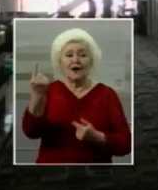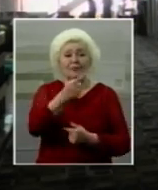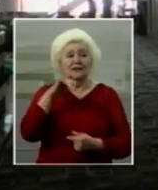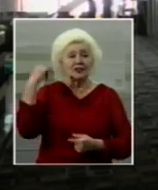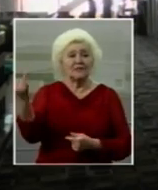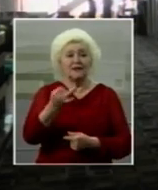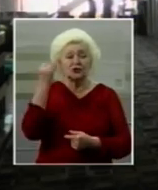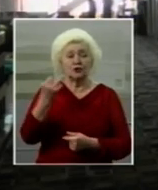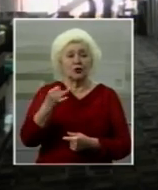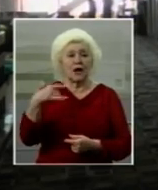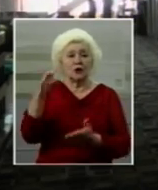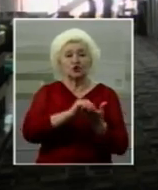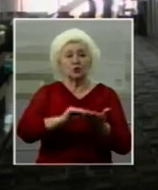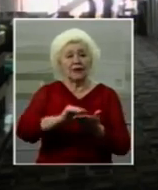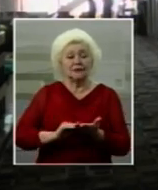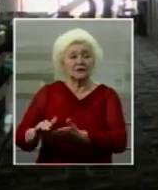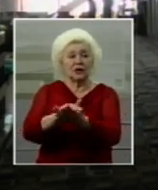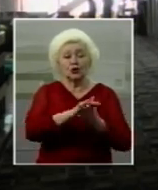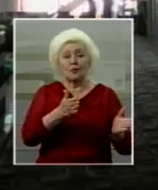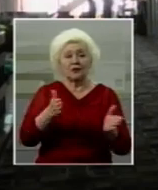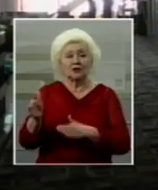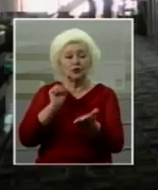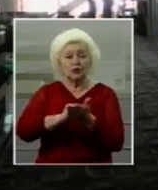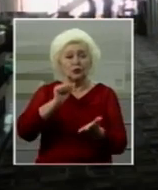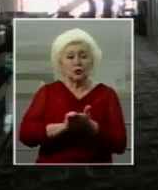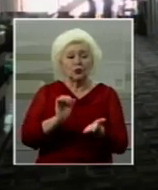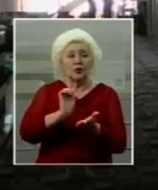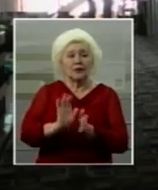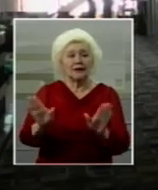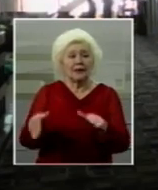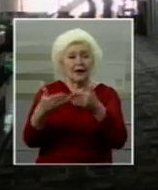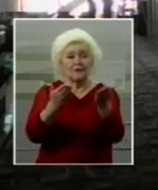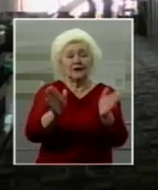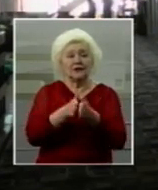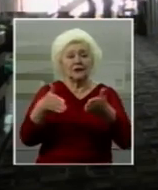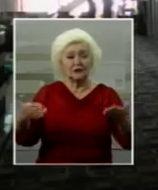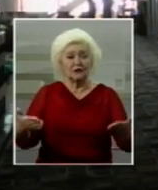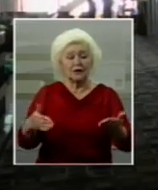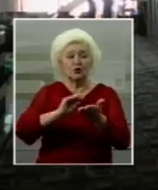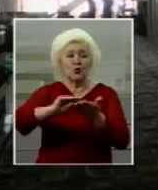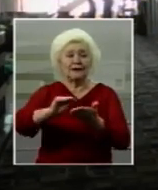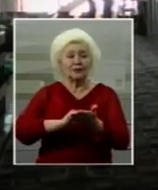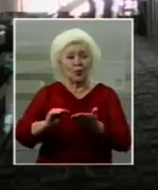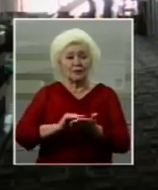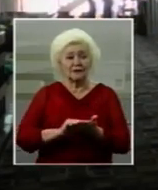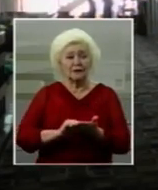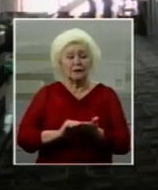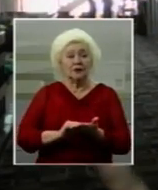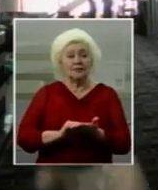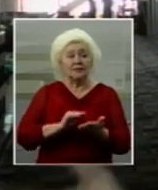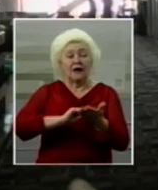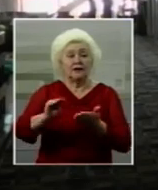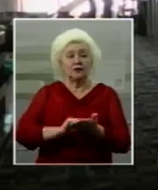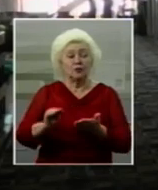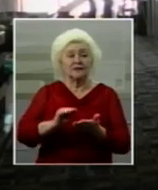історії обласної журналістської організації підготували до друку і видали книгу «Літопис».